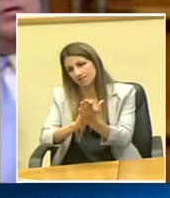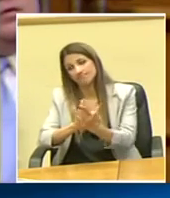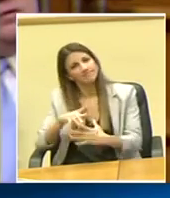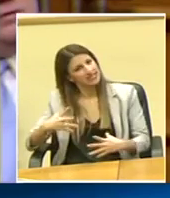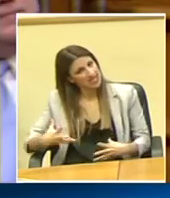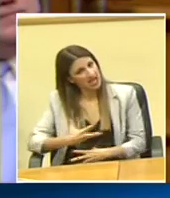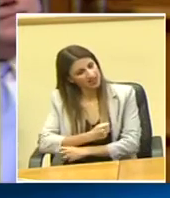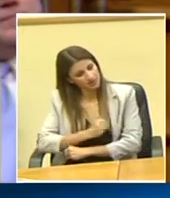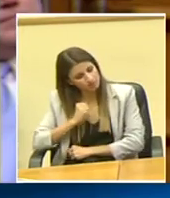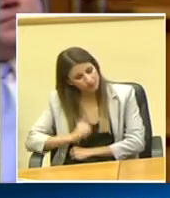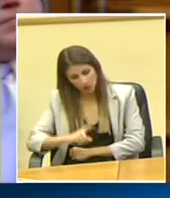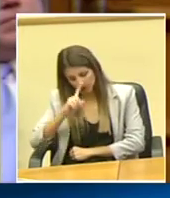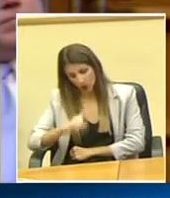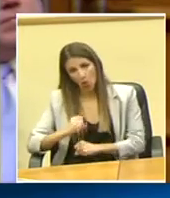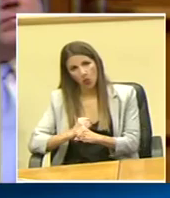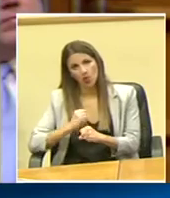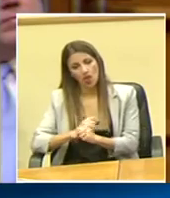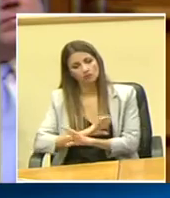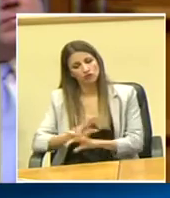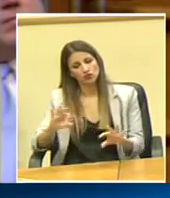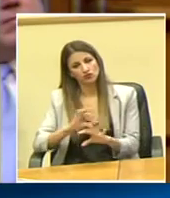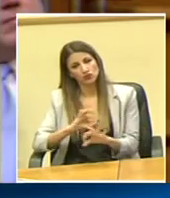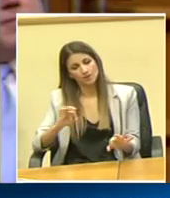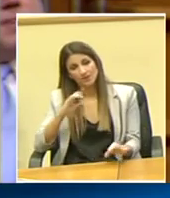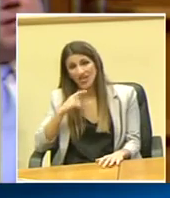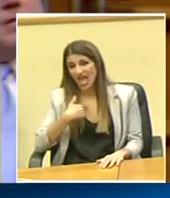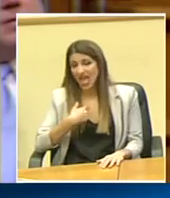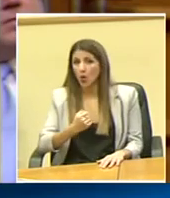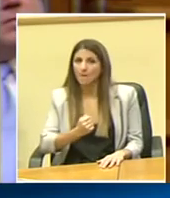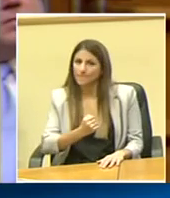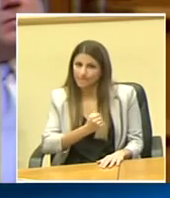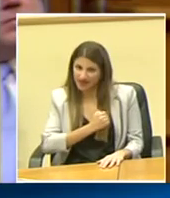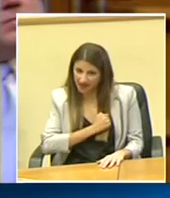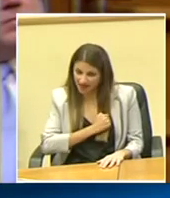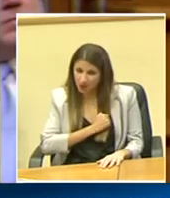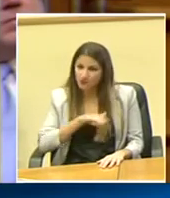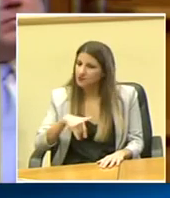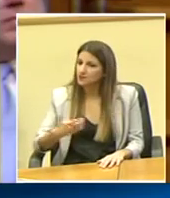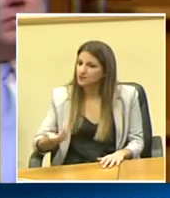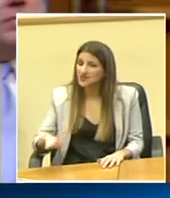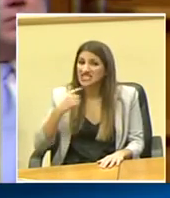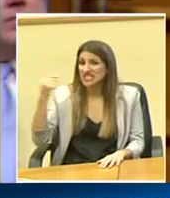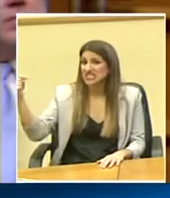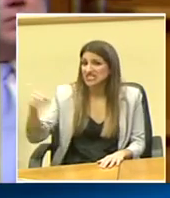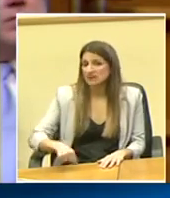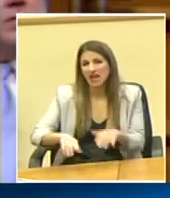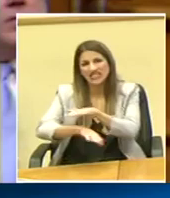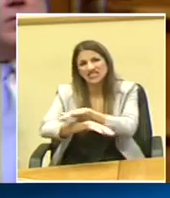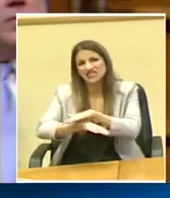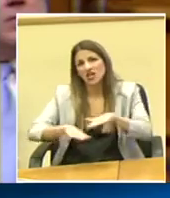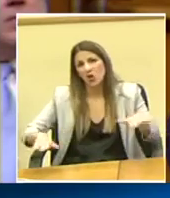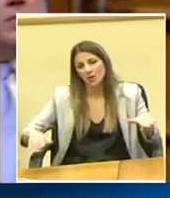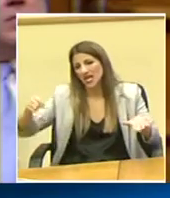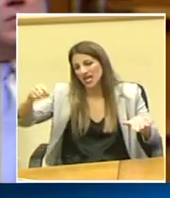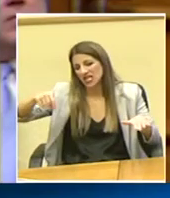Ανταπεξήλθαν, έκαναν το καθήκον τους και πιστεύω ότι το γεγονός ότι σήμερα τελειώνουμε, ότι